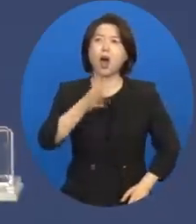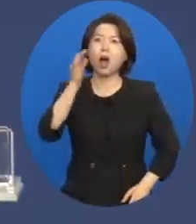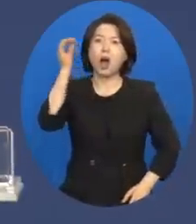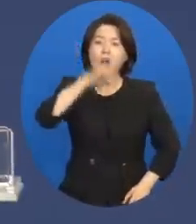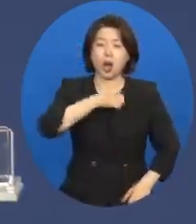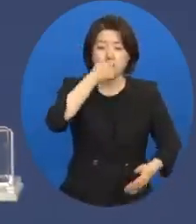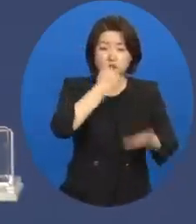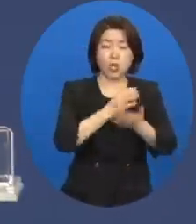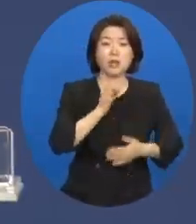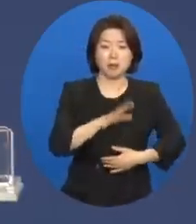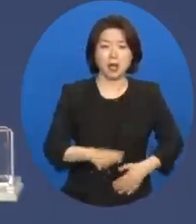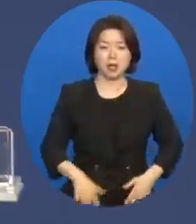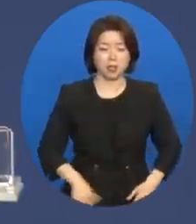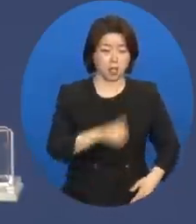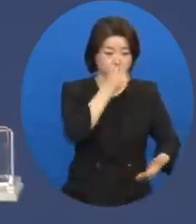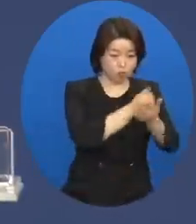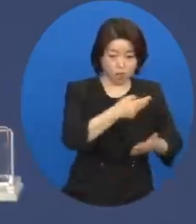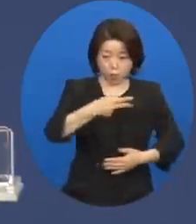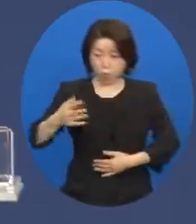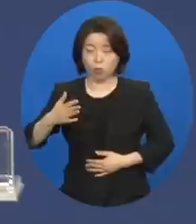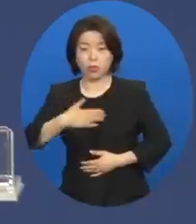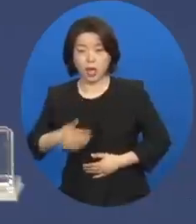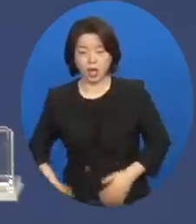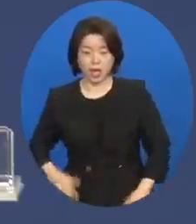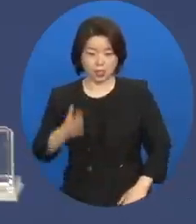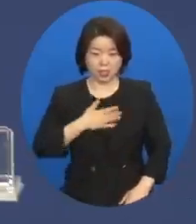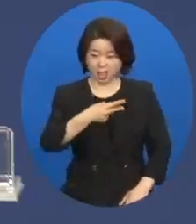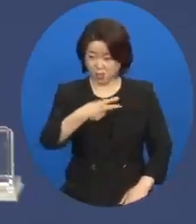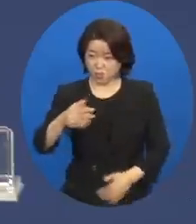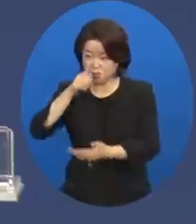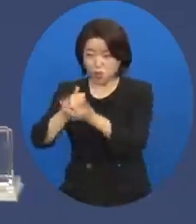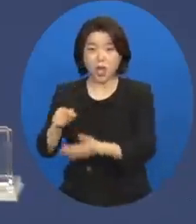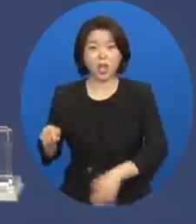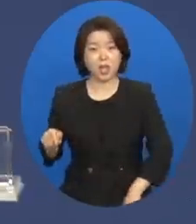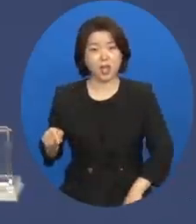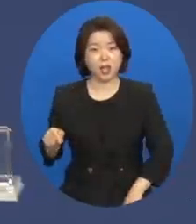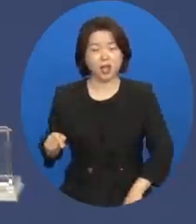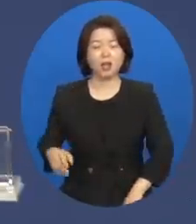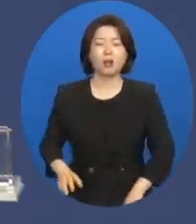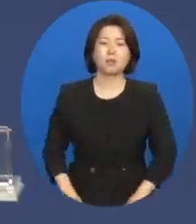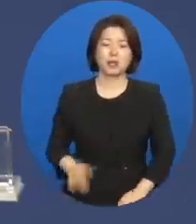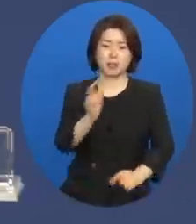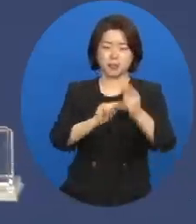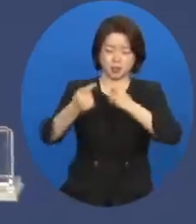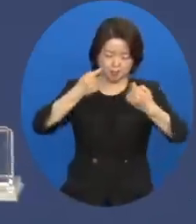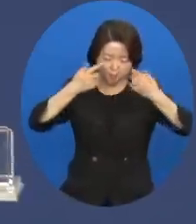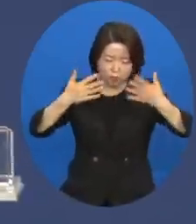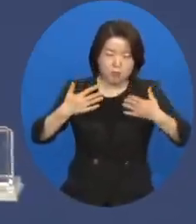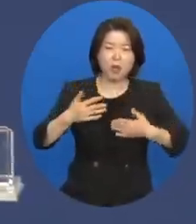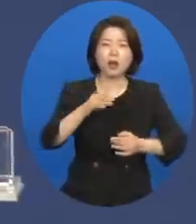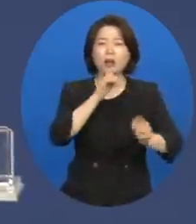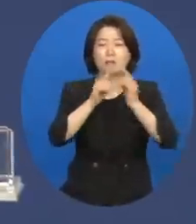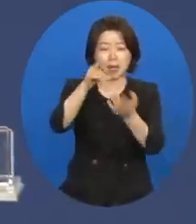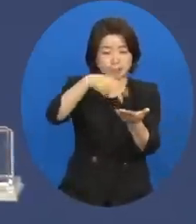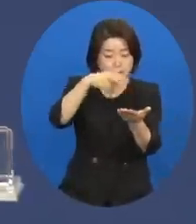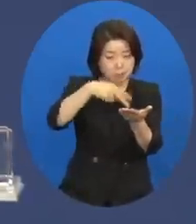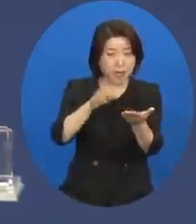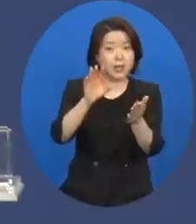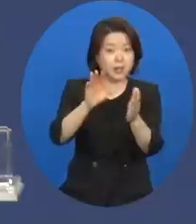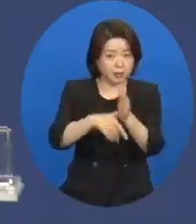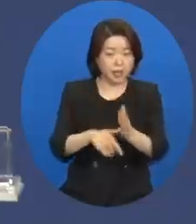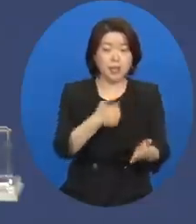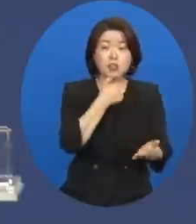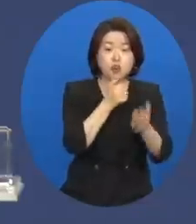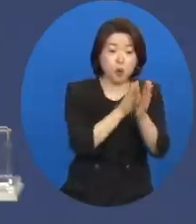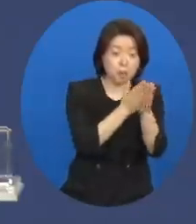되는 죄 곧 나요. 나 곧 죄구나. 자, 이제 좀 더 분명하게 여러분이 말씀을 읽으실 때